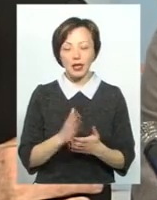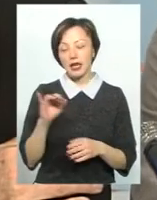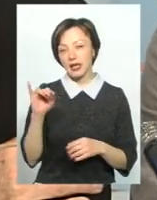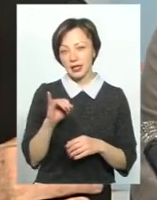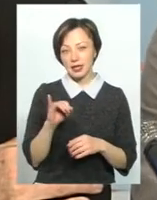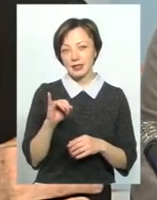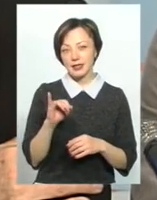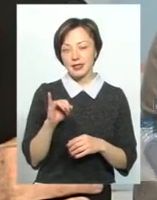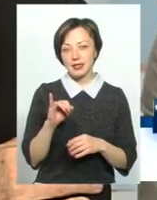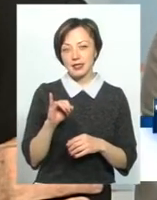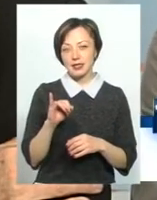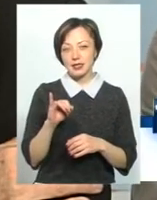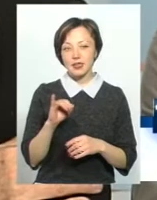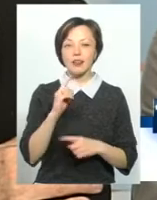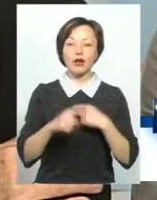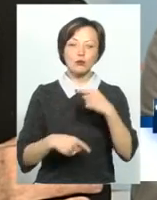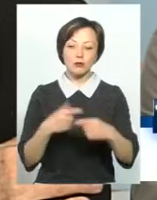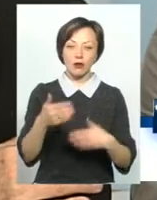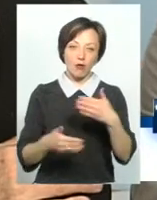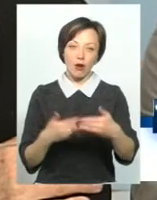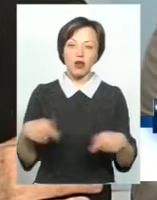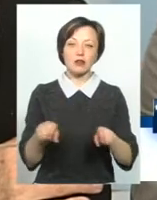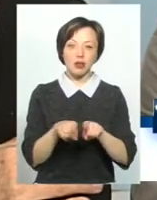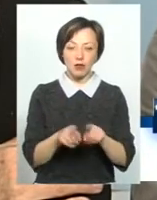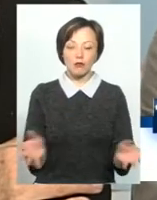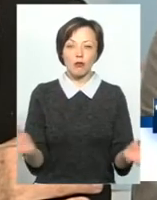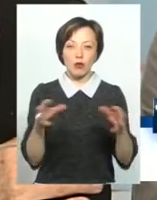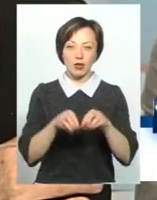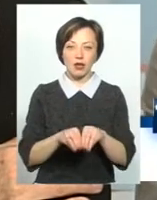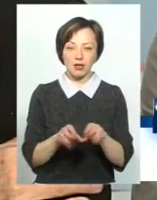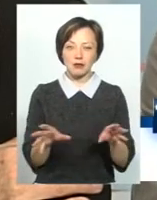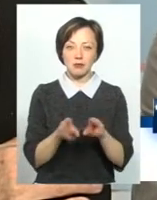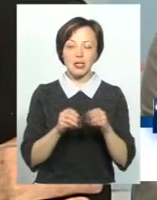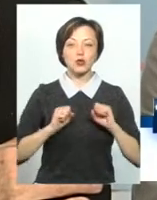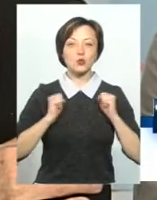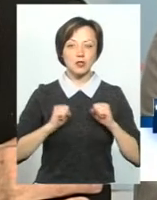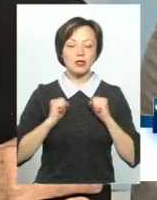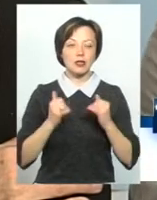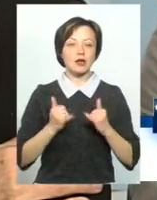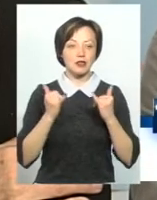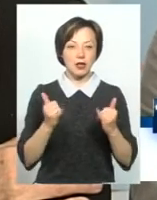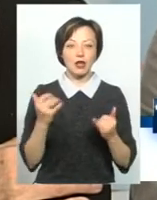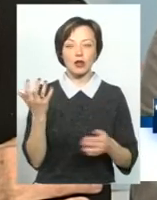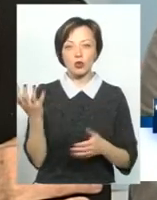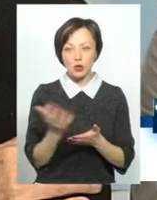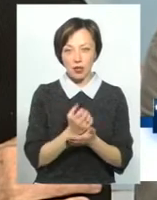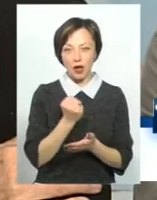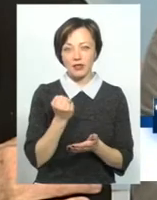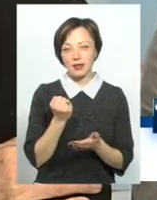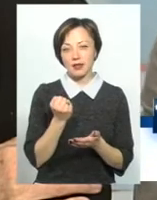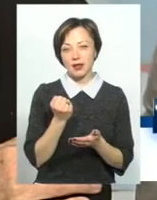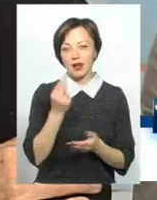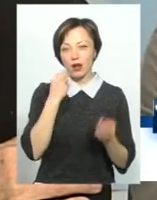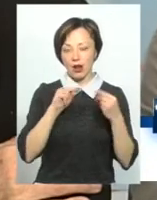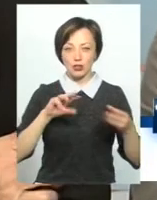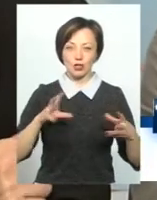в наступних кроках ми також і поєднаємо наші спільні зусилля для досягнення